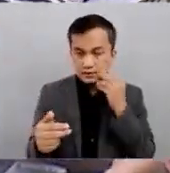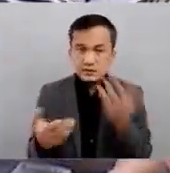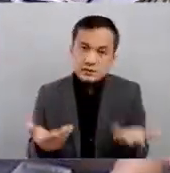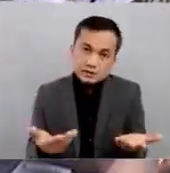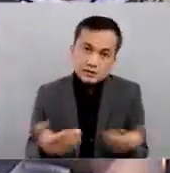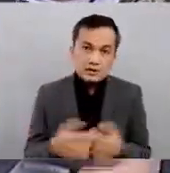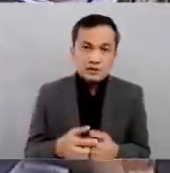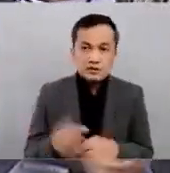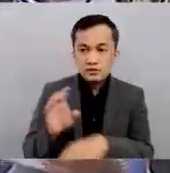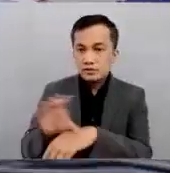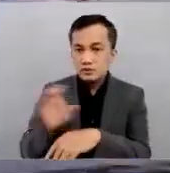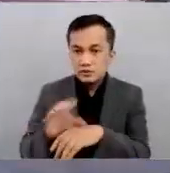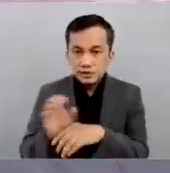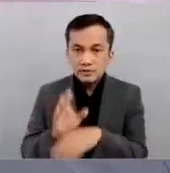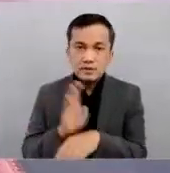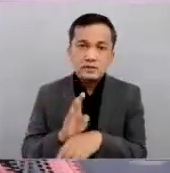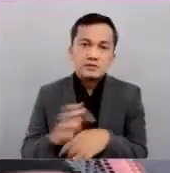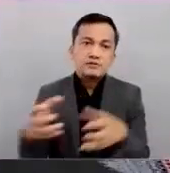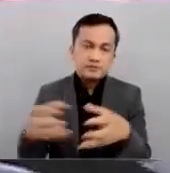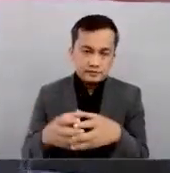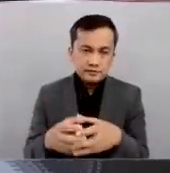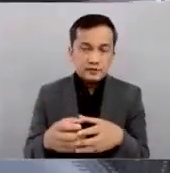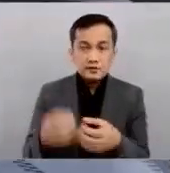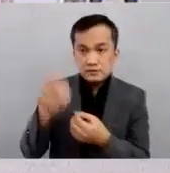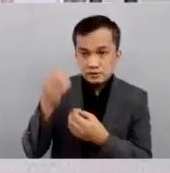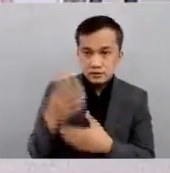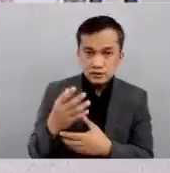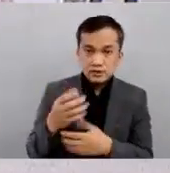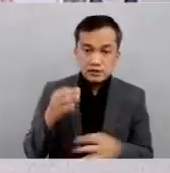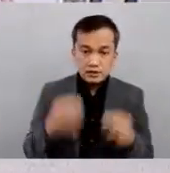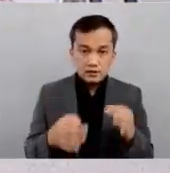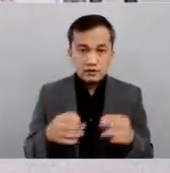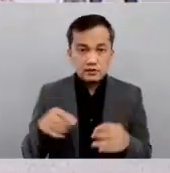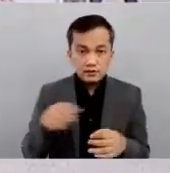also the business sector. Ang sinasabi nga nila,